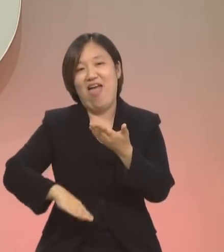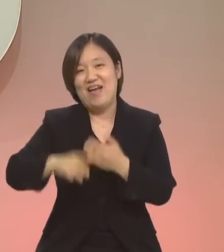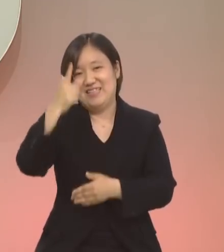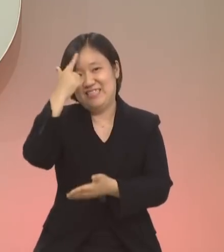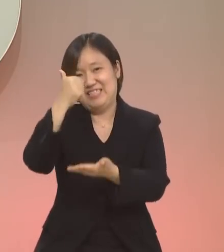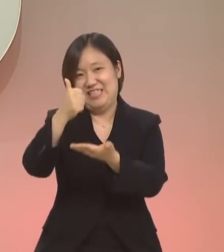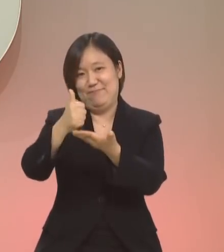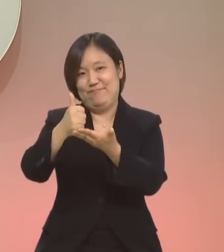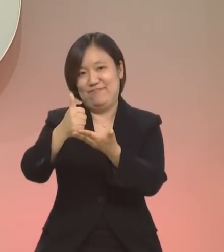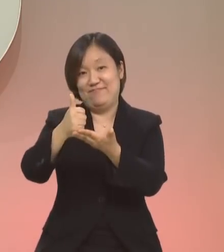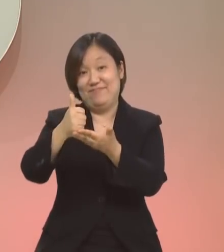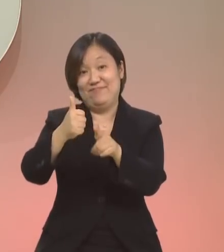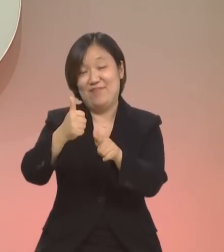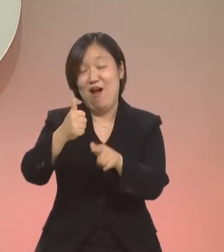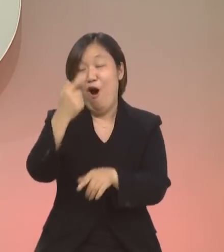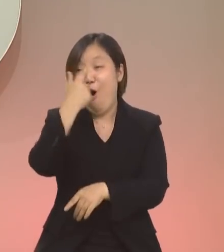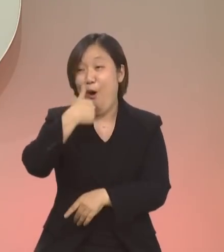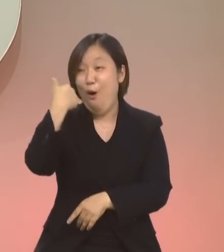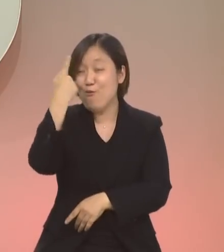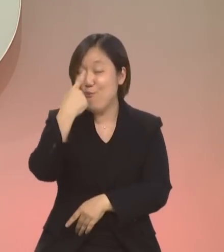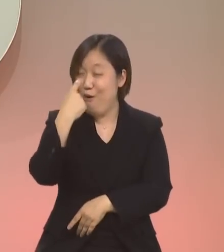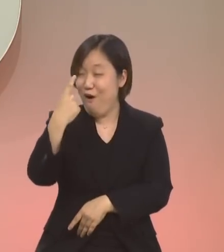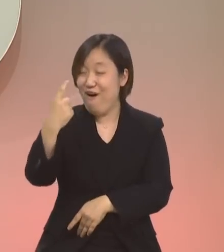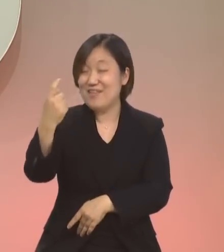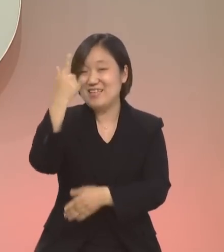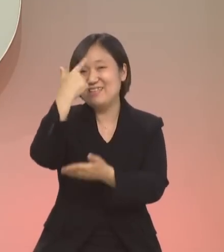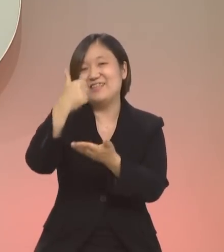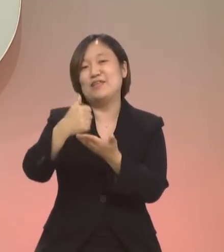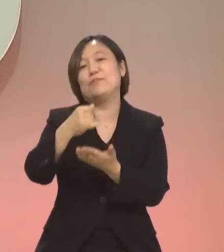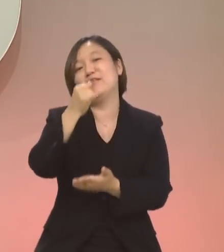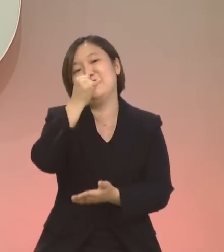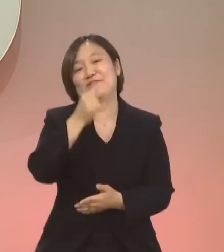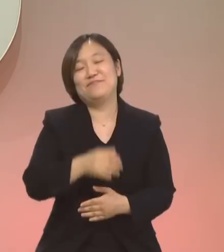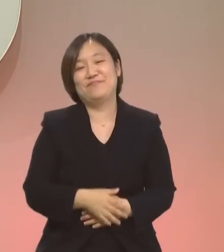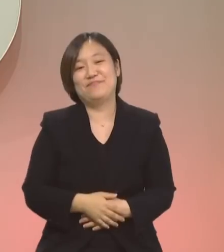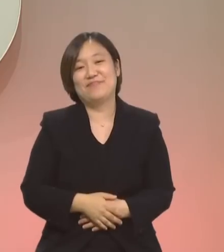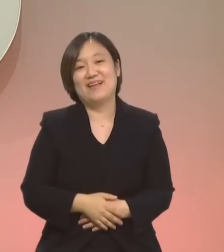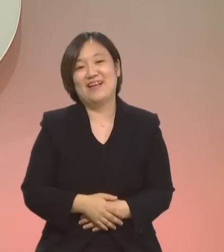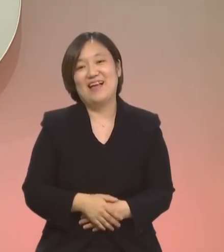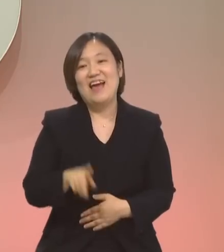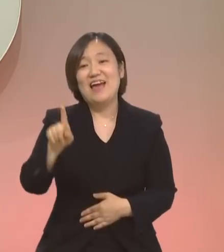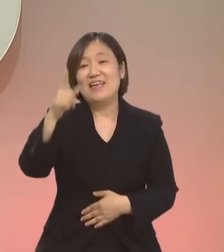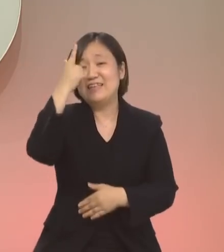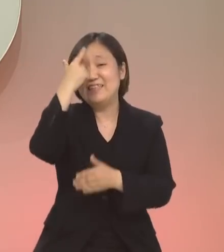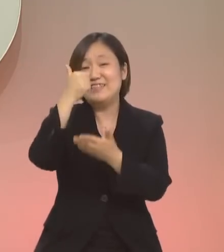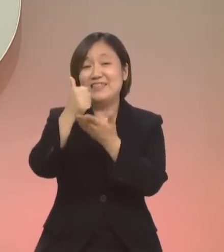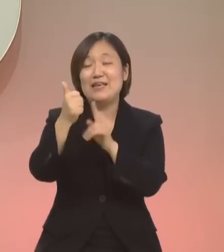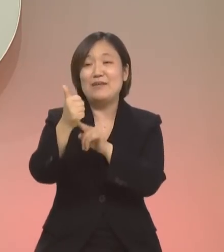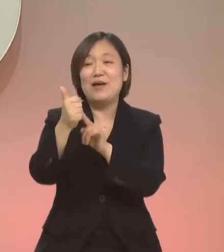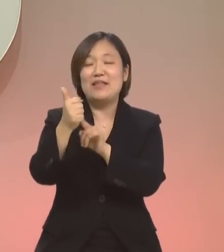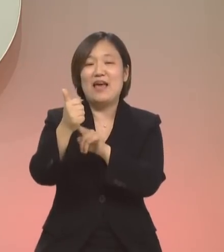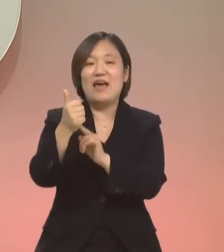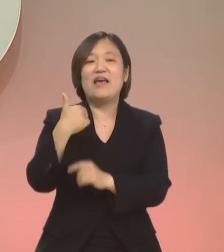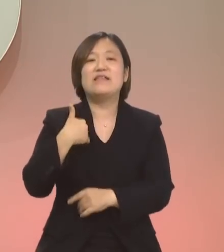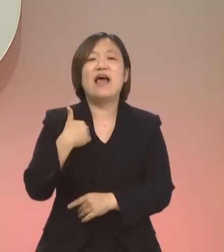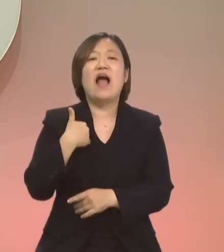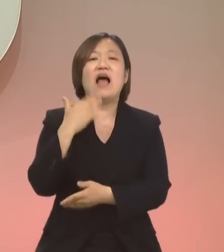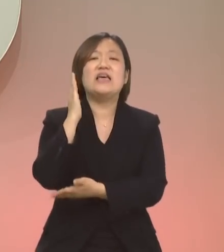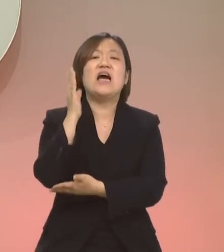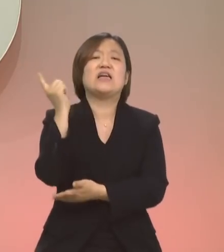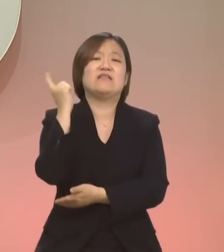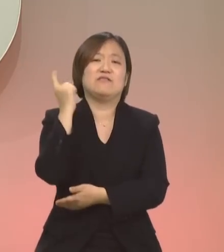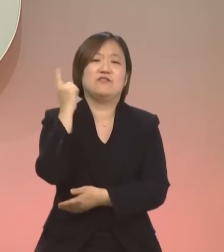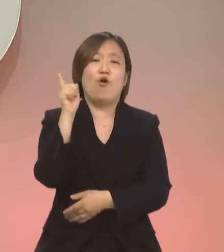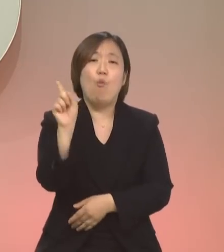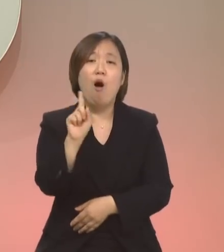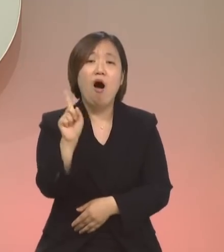키도 크고 얼굴도 잘생긴 그런 후배 스님이에요 예수님께 또 제가 직접들은 이야기인데